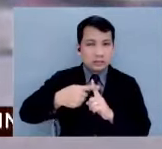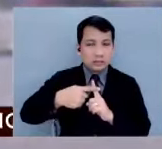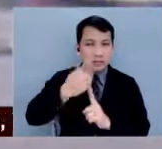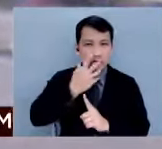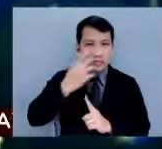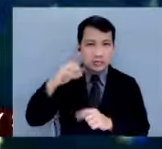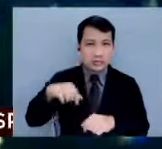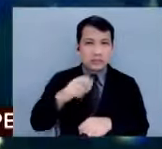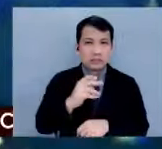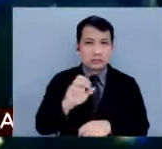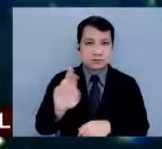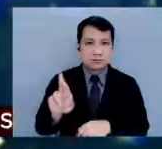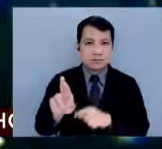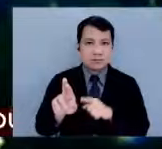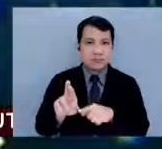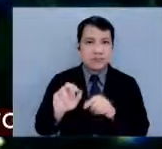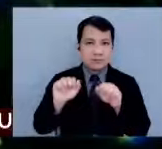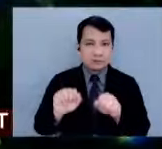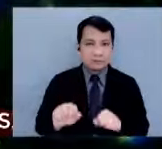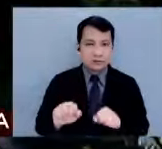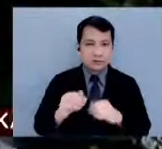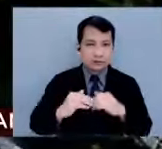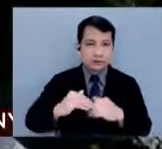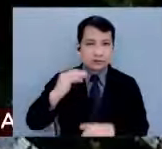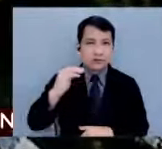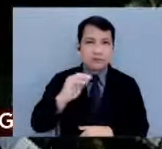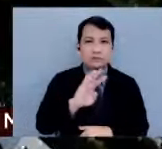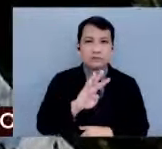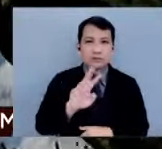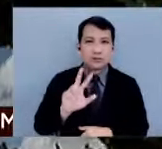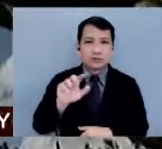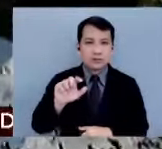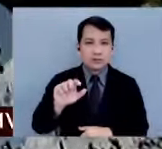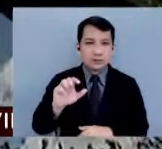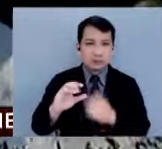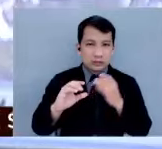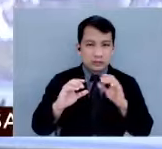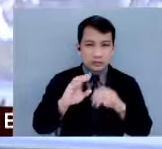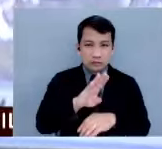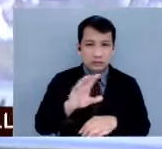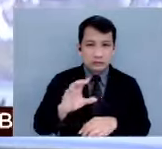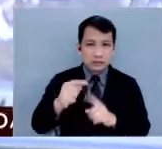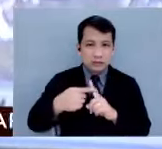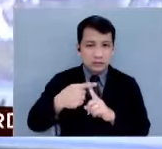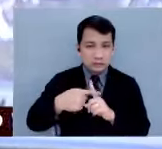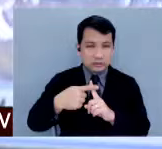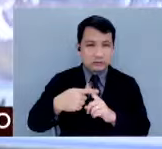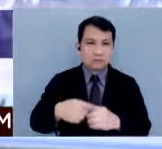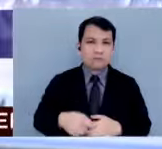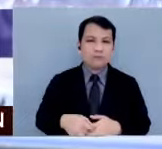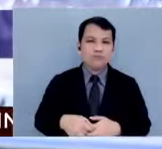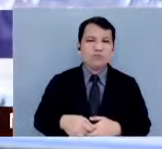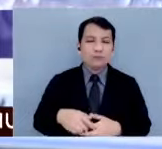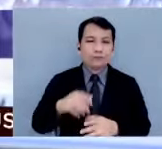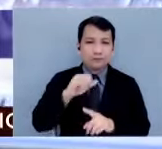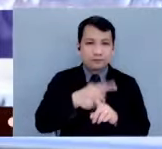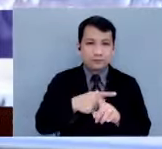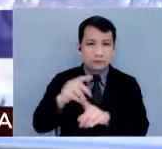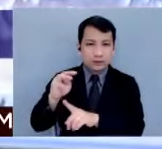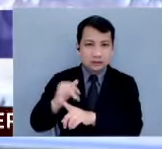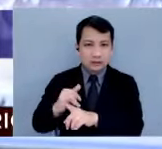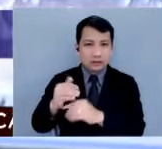Manila. At pwede pa raw yung pumalo sa nakakapasong 43 degrees Celsius. Pagdating ng April and May, mas mataas